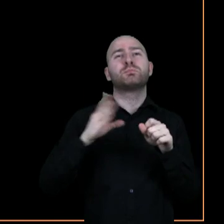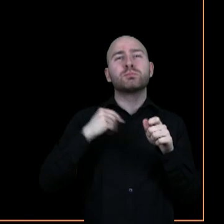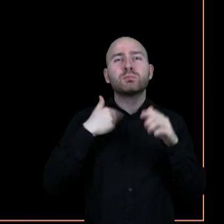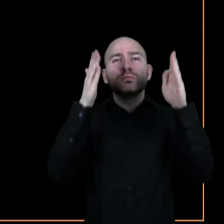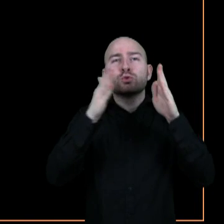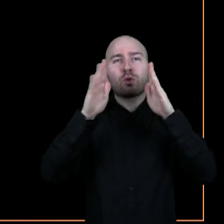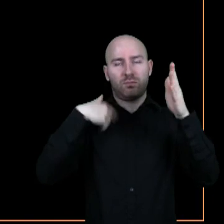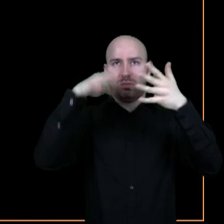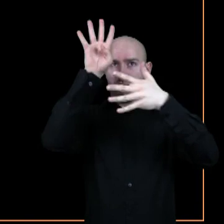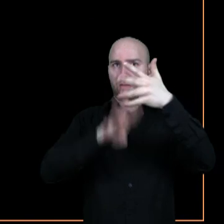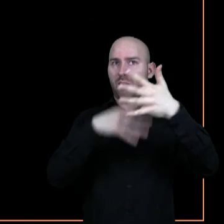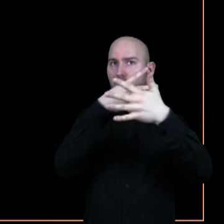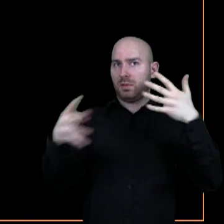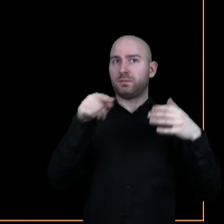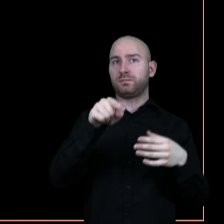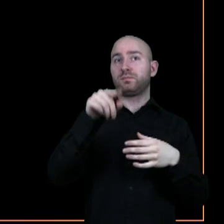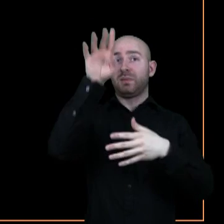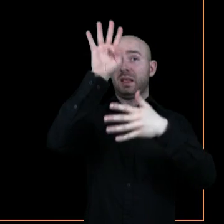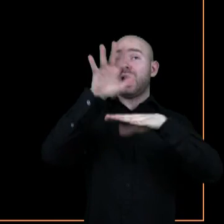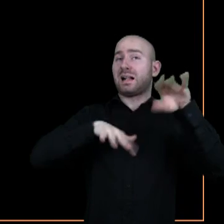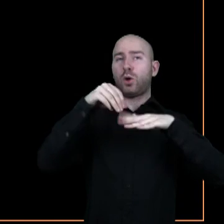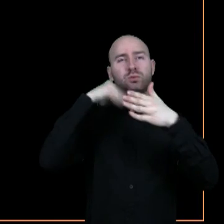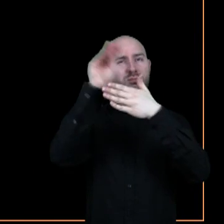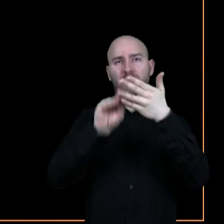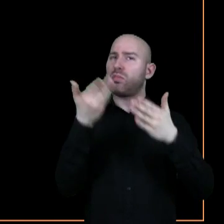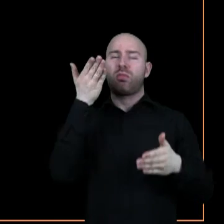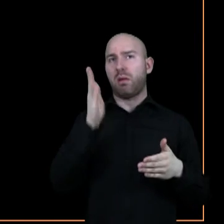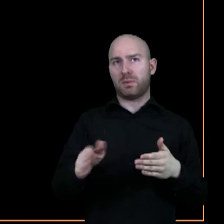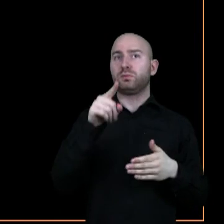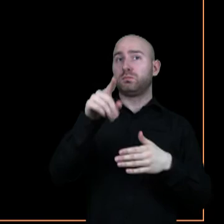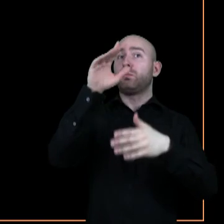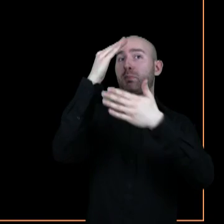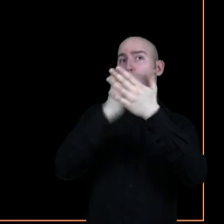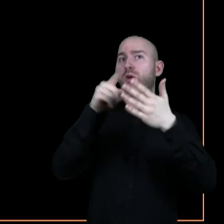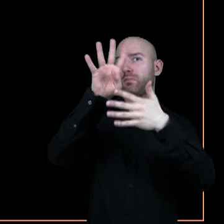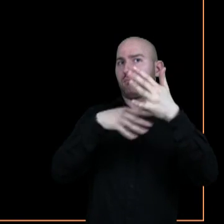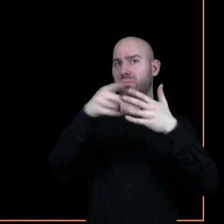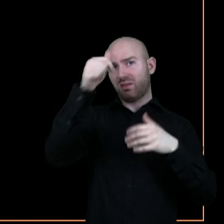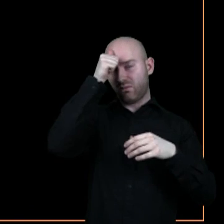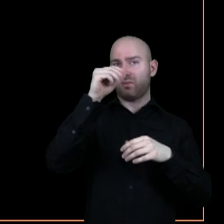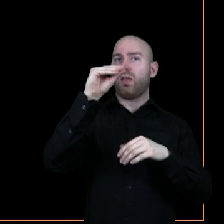Przygotowałem arkusz kalkulacyjny, więc tym razem nie będę pisał ręcznie. Ten program to Excel.